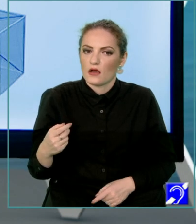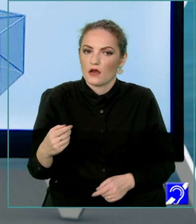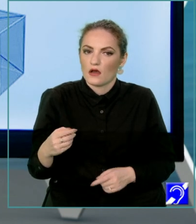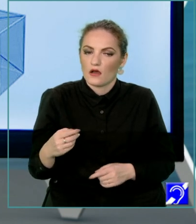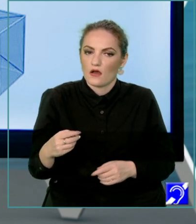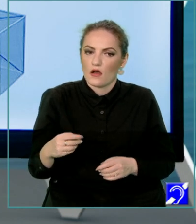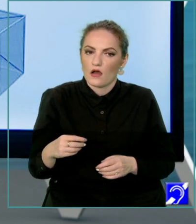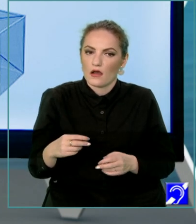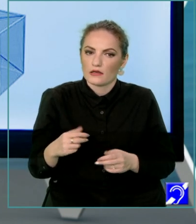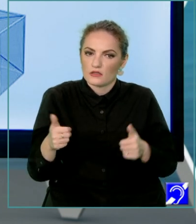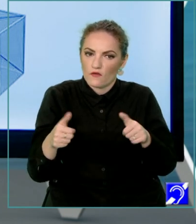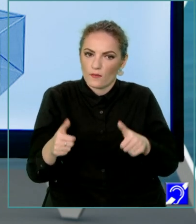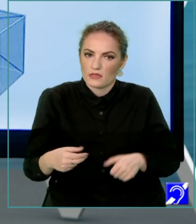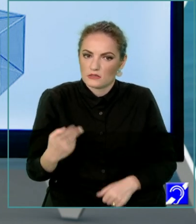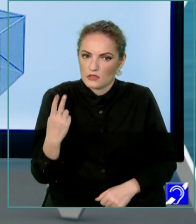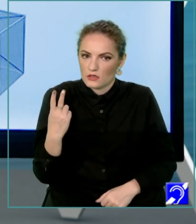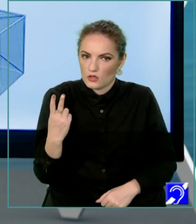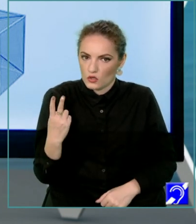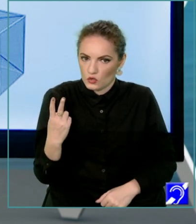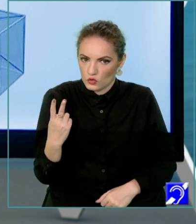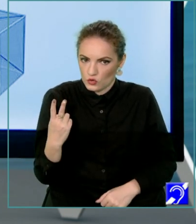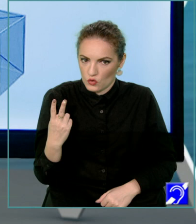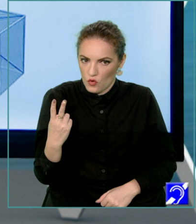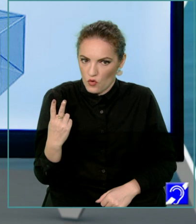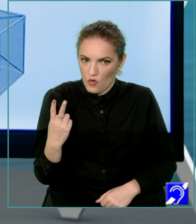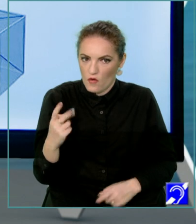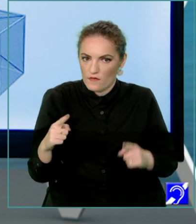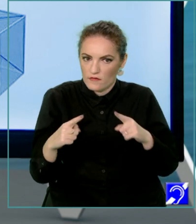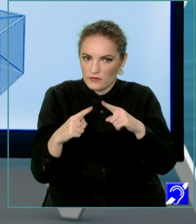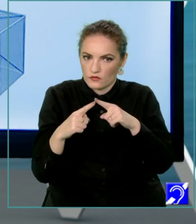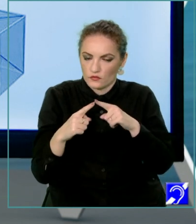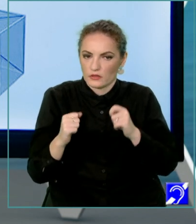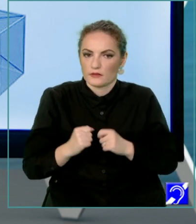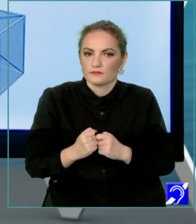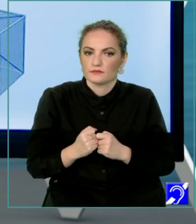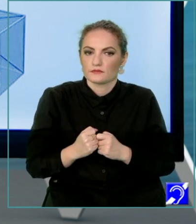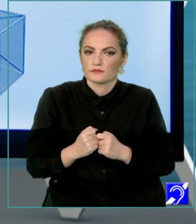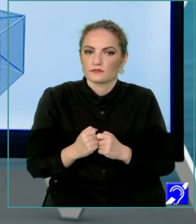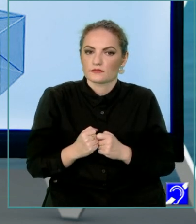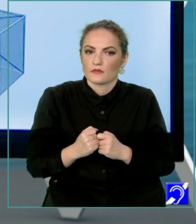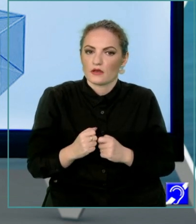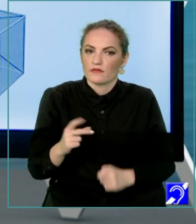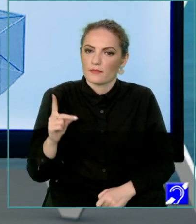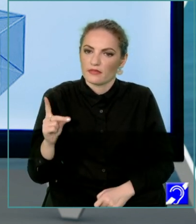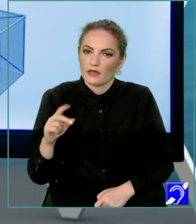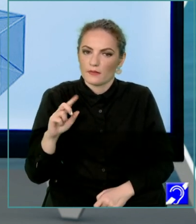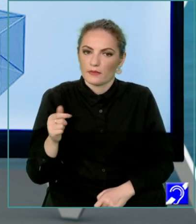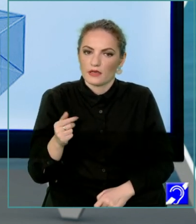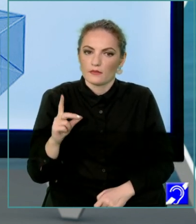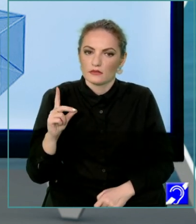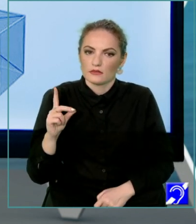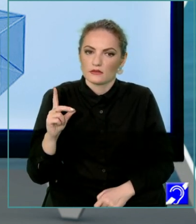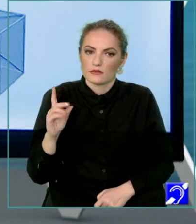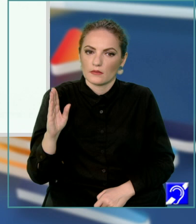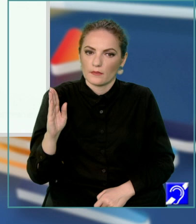aceleiași fețe în figură de prim b este una dintre cele patru diagonale avem